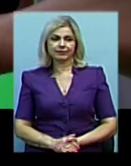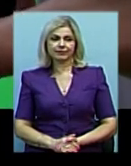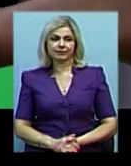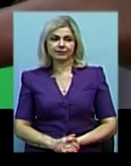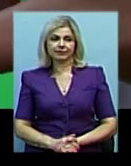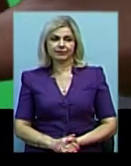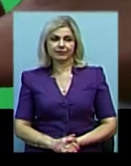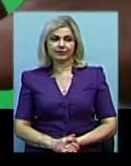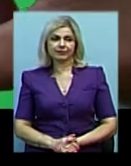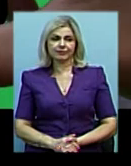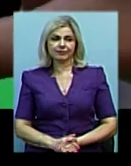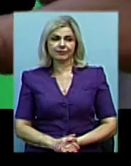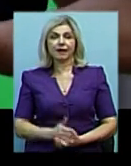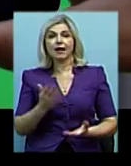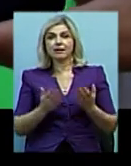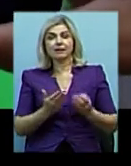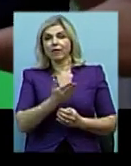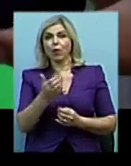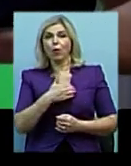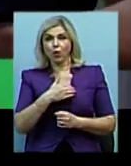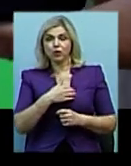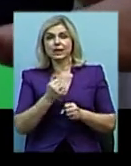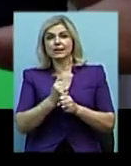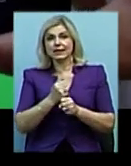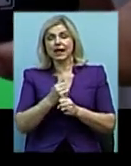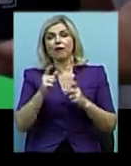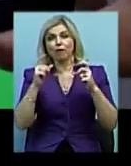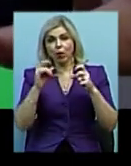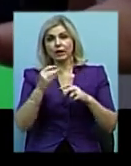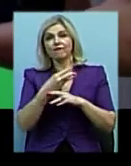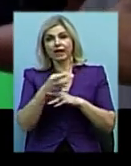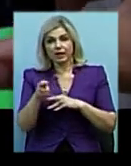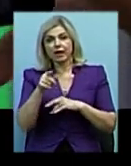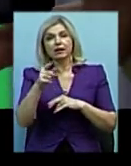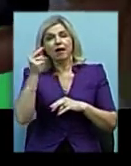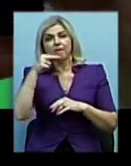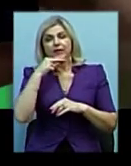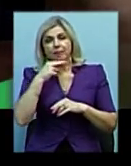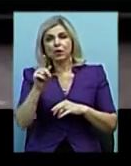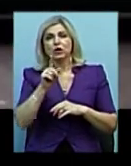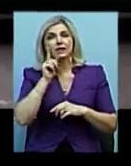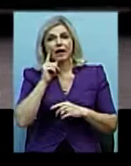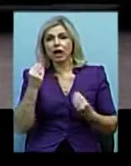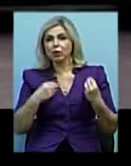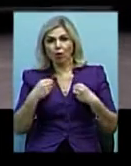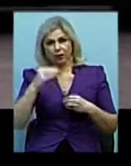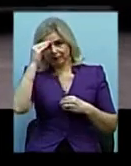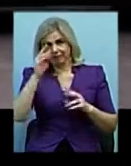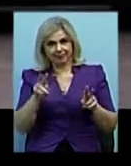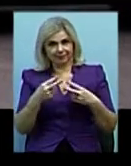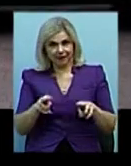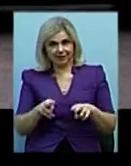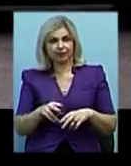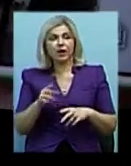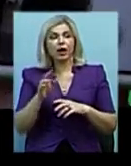немає. Тому якщо ви захочете робити якесь відео чи фото, то майте на увазі, що зелений одяг одягати не варто. Сфотографуватися на